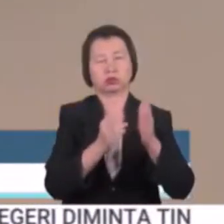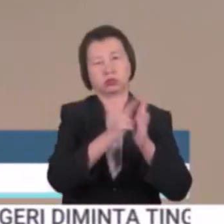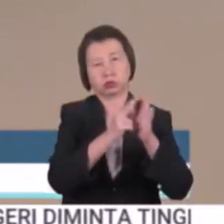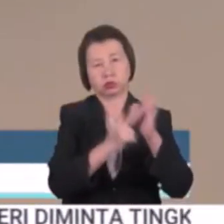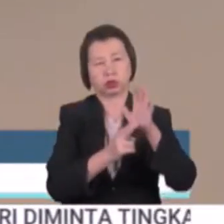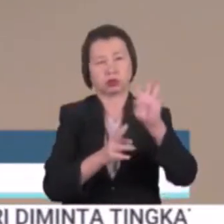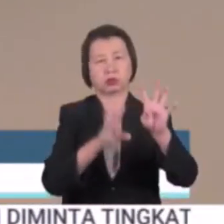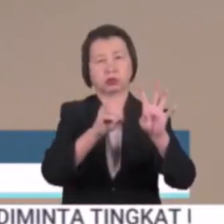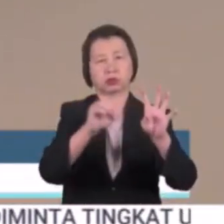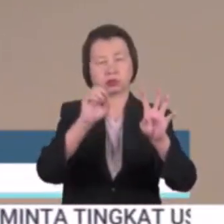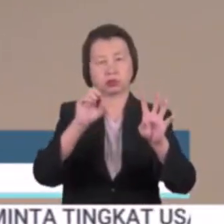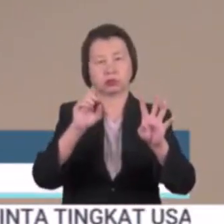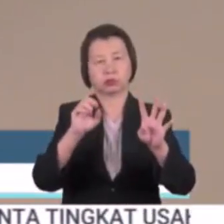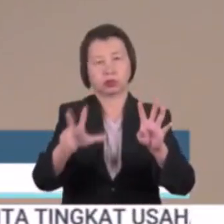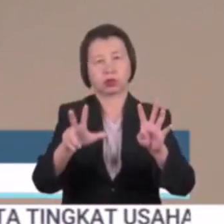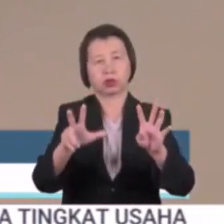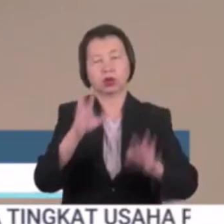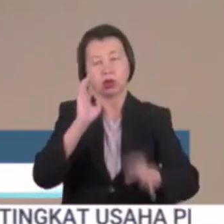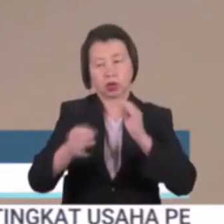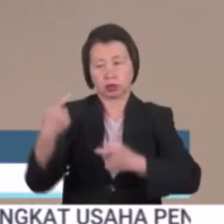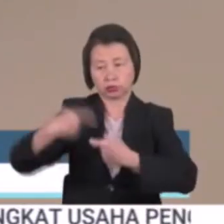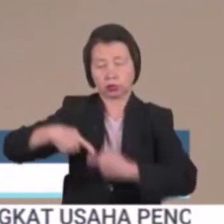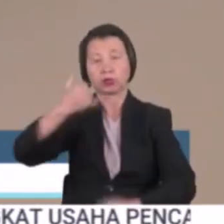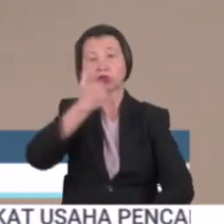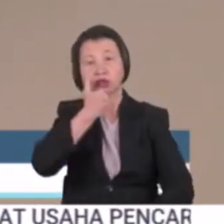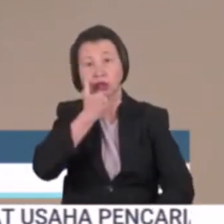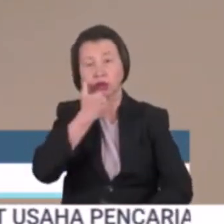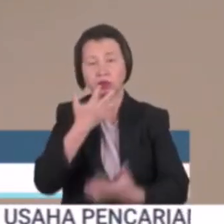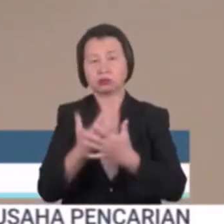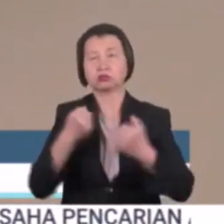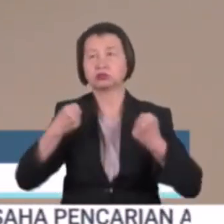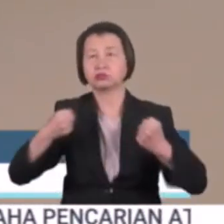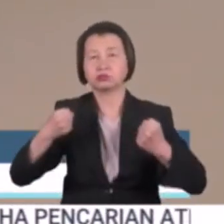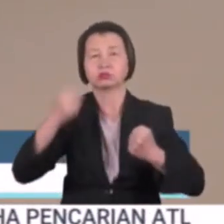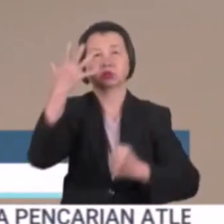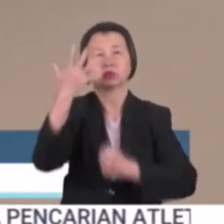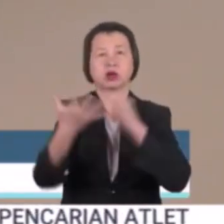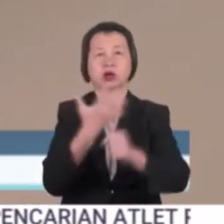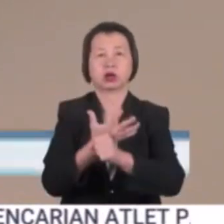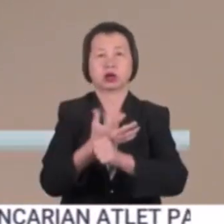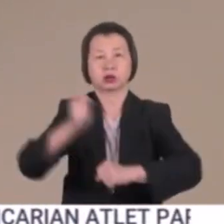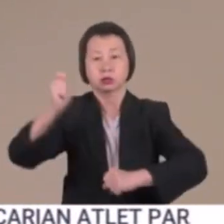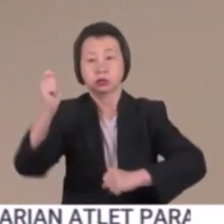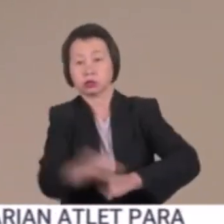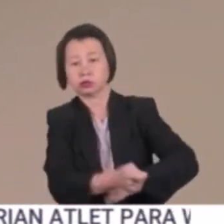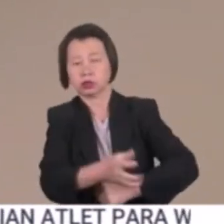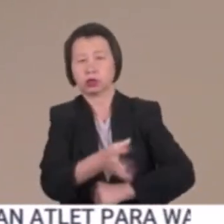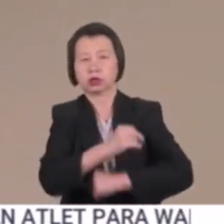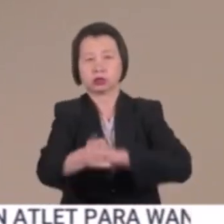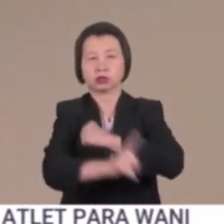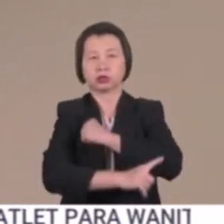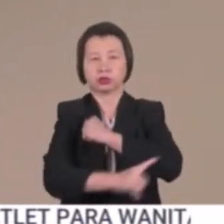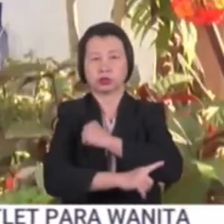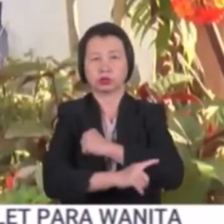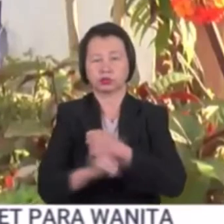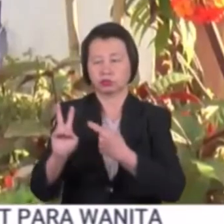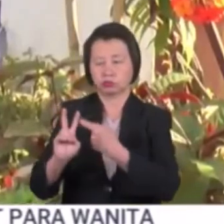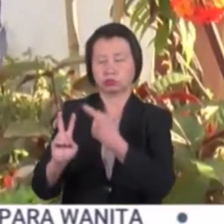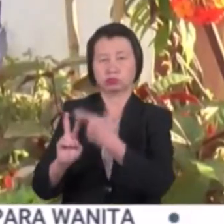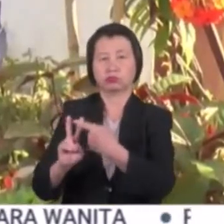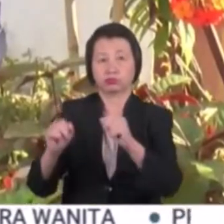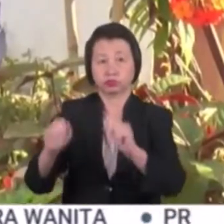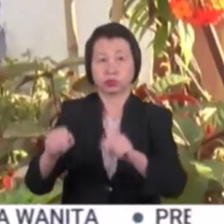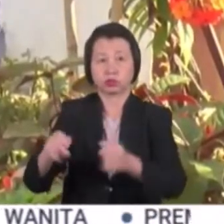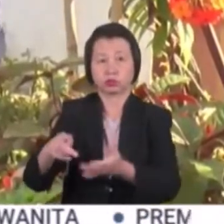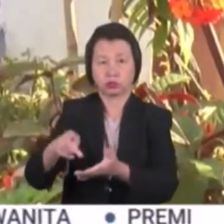Seksyen 34 Kanun Sama. Jika sabit kesalahan, penjara maksimum 5 tahun, sebat serta denda. Pasangan itu masing-masing